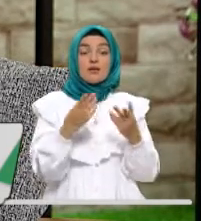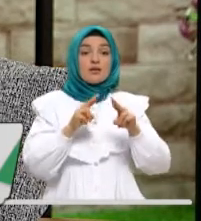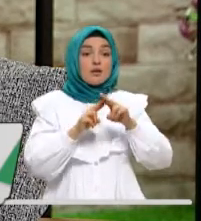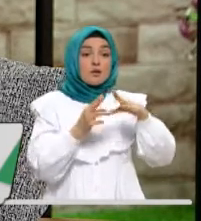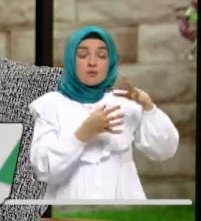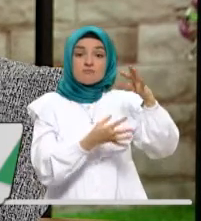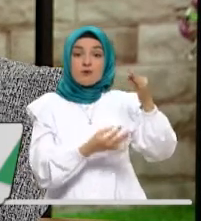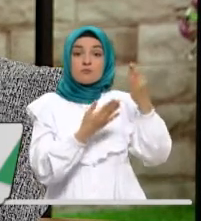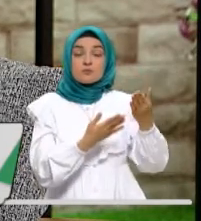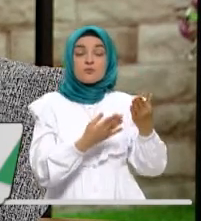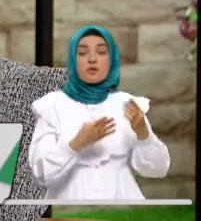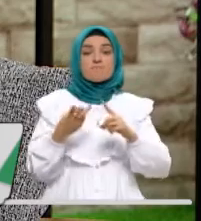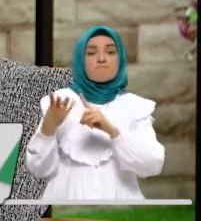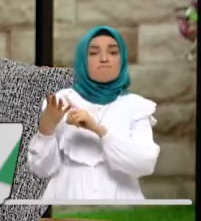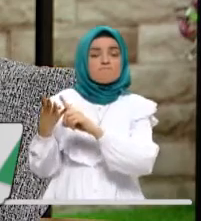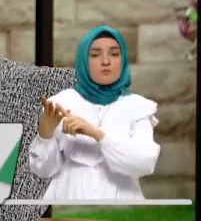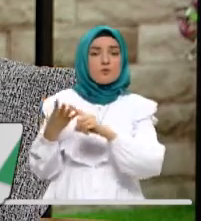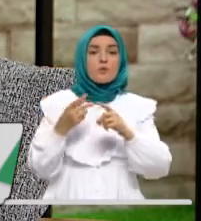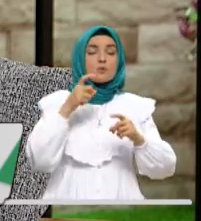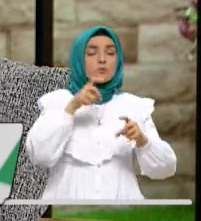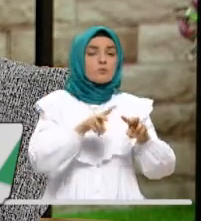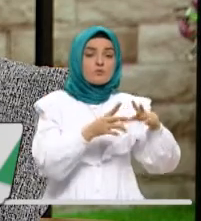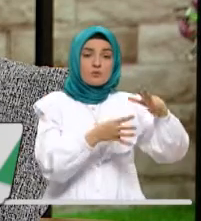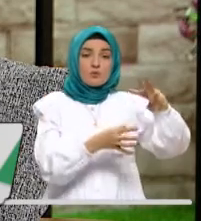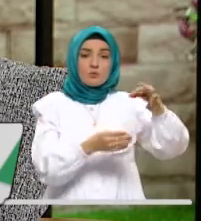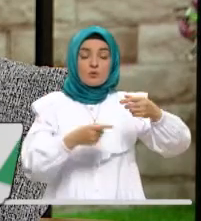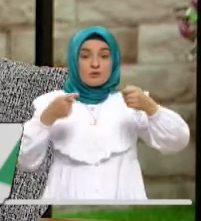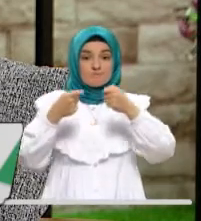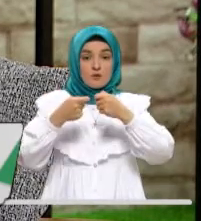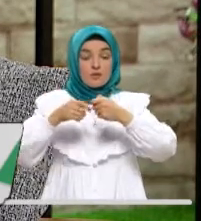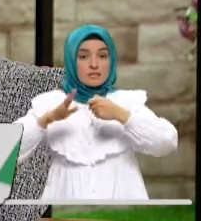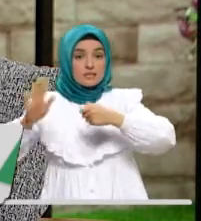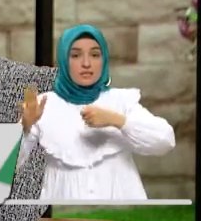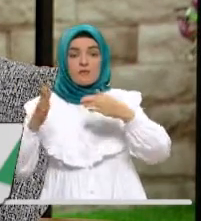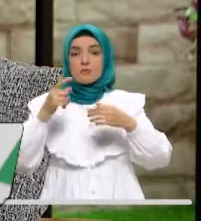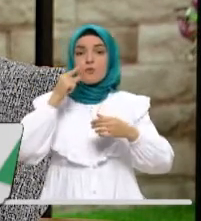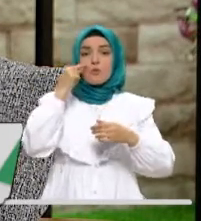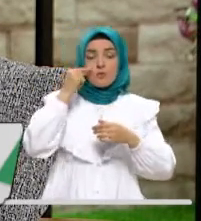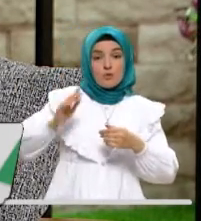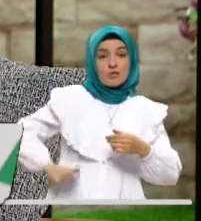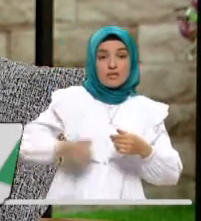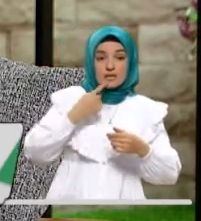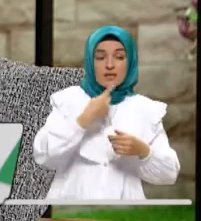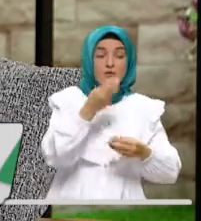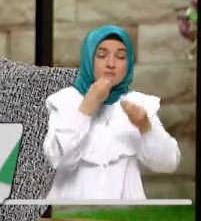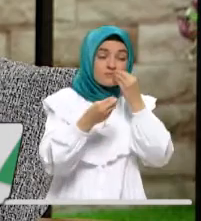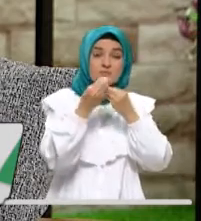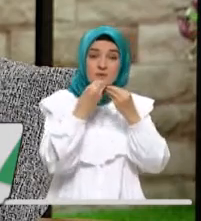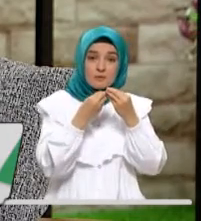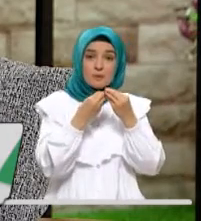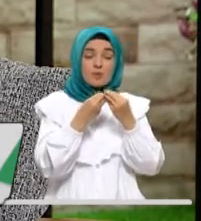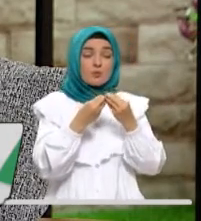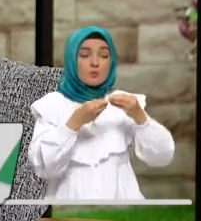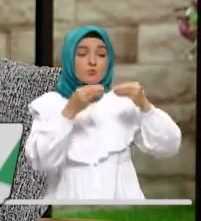Sultan, Sultan 4. Murat seferde oğluna diyor ki işte yemekten içmekten kesilirsin. Hani